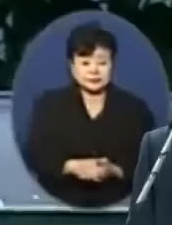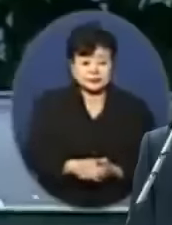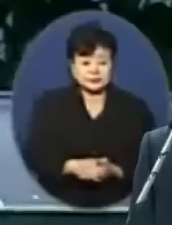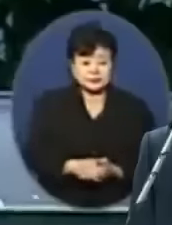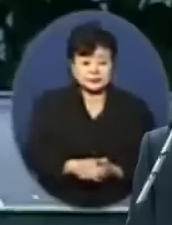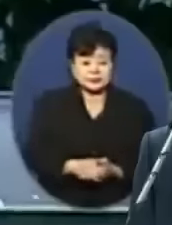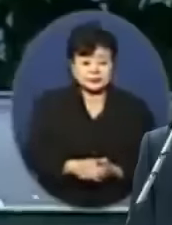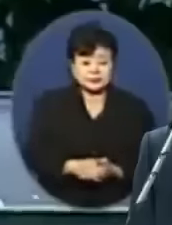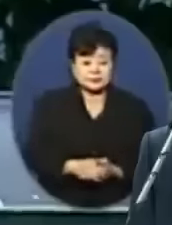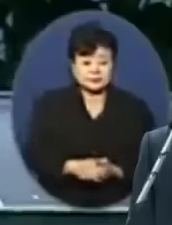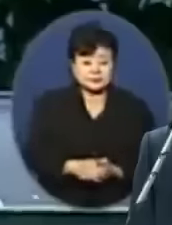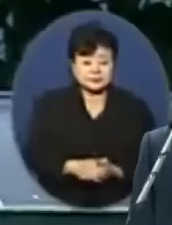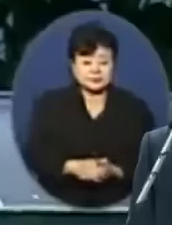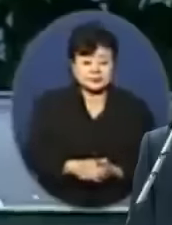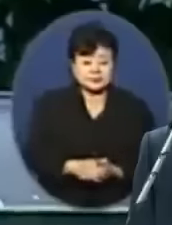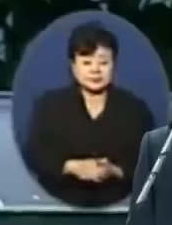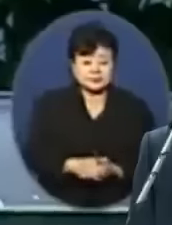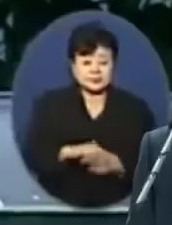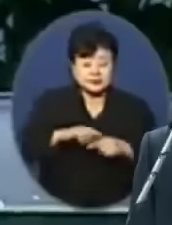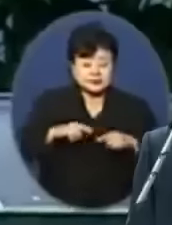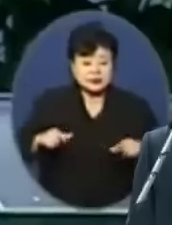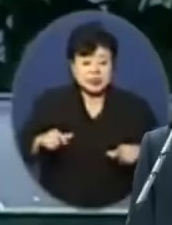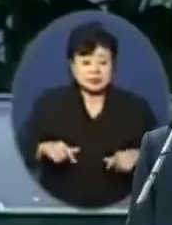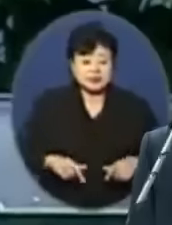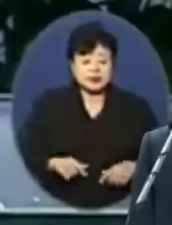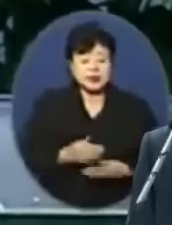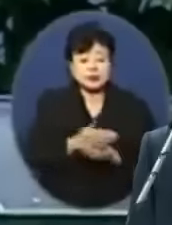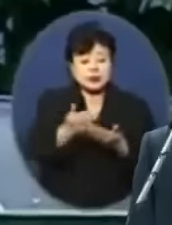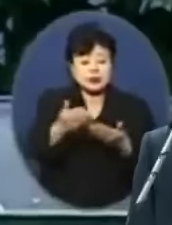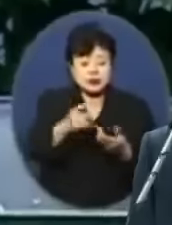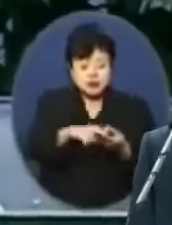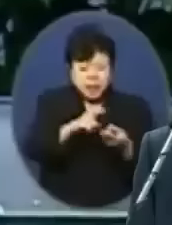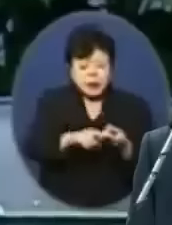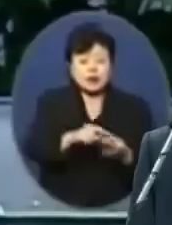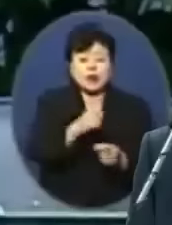그게 사람들이 자비를 베푼 사람이다. 너희도 그렇게 해라.